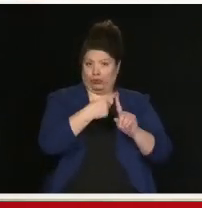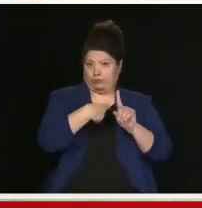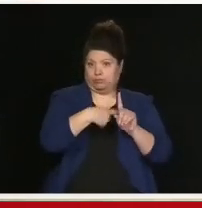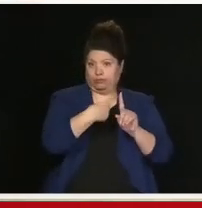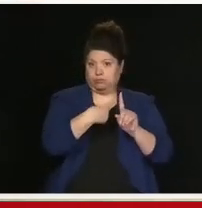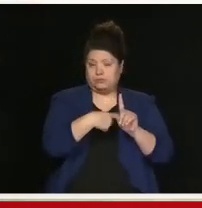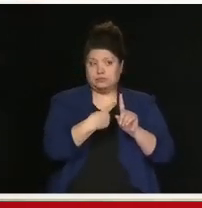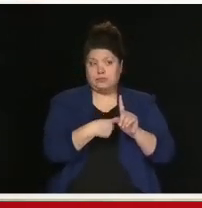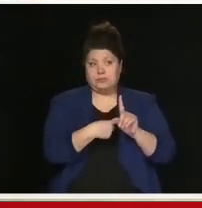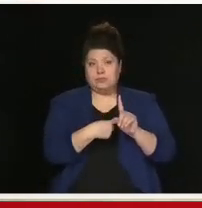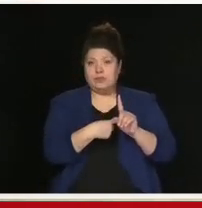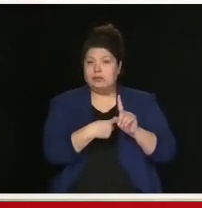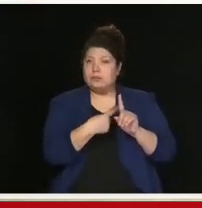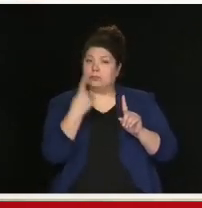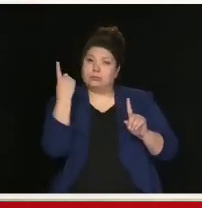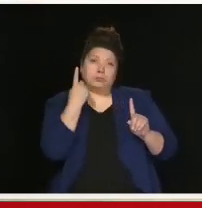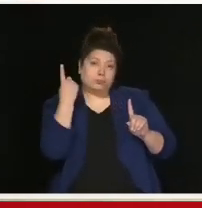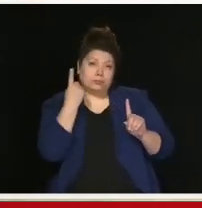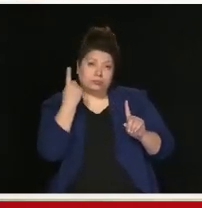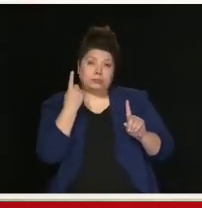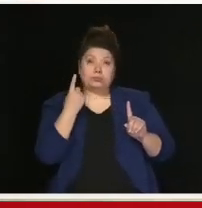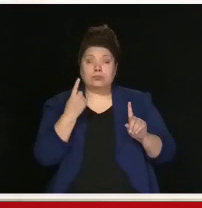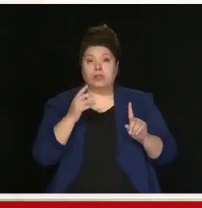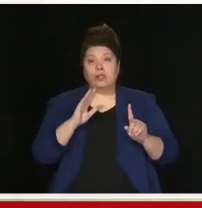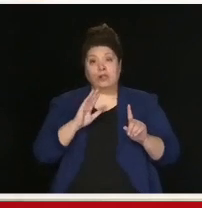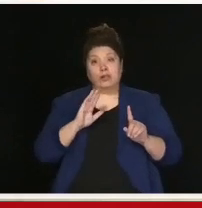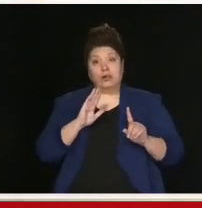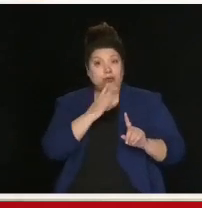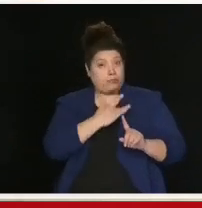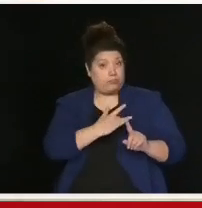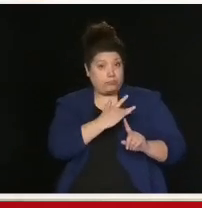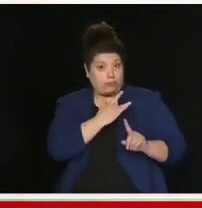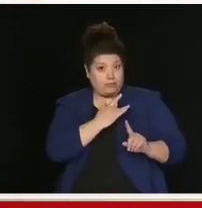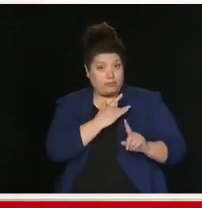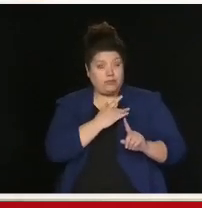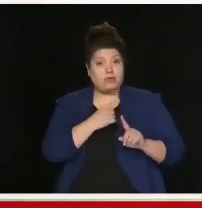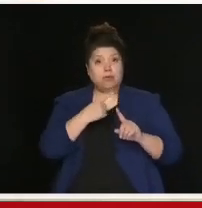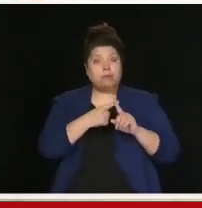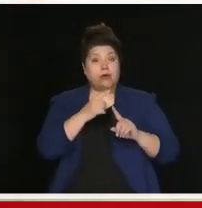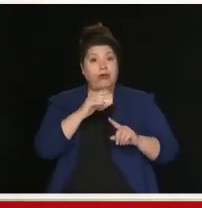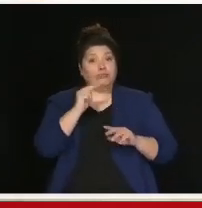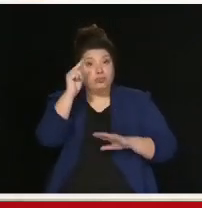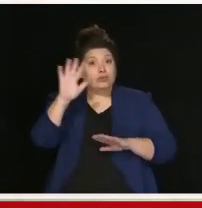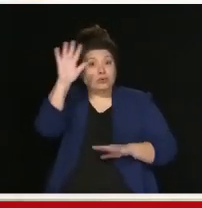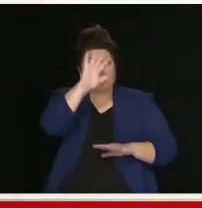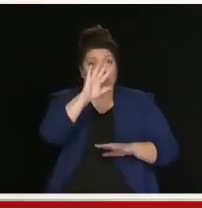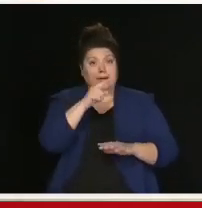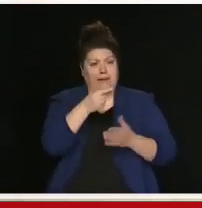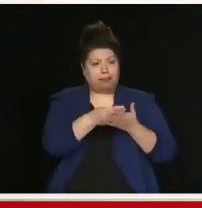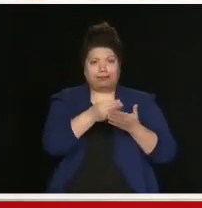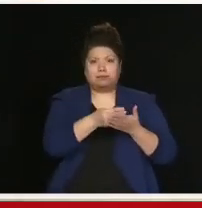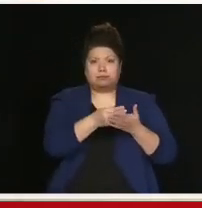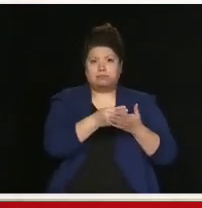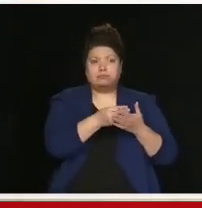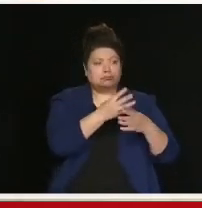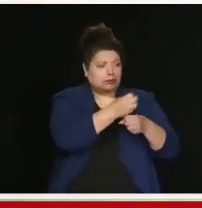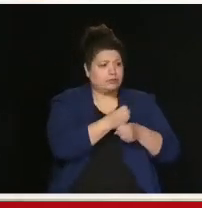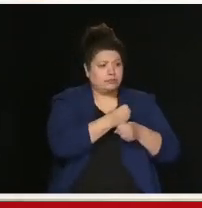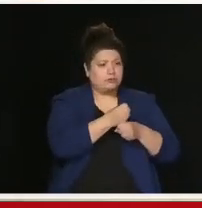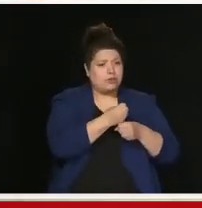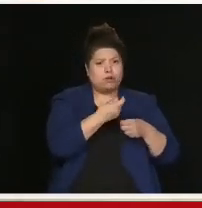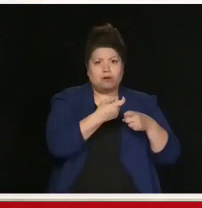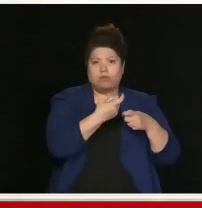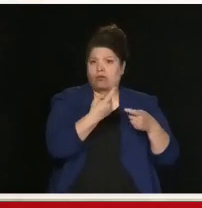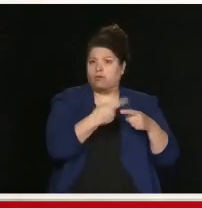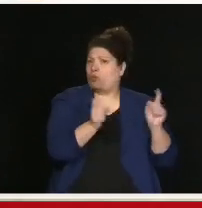et des territoires là, quant à ces paiements. Donc, d'où va venir l'argent, dans quelle proportion et comment est-ce que ça va se faire